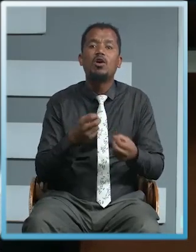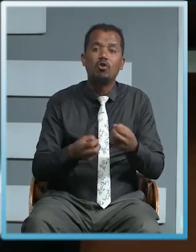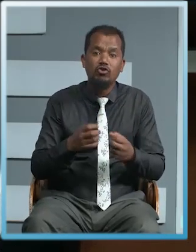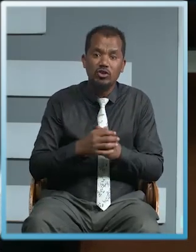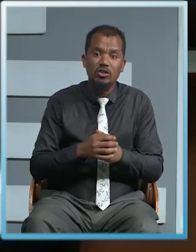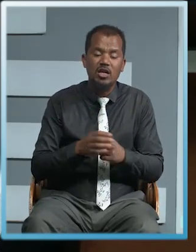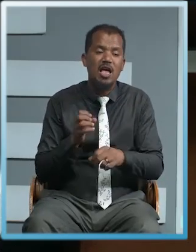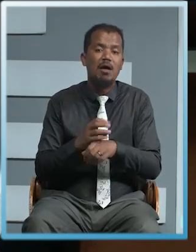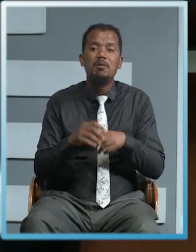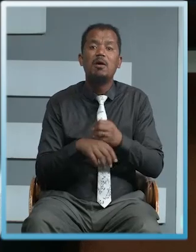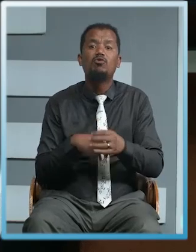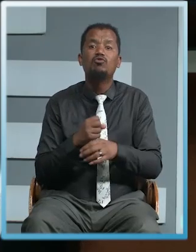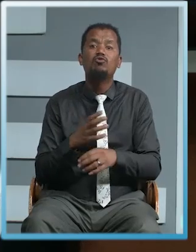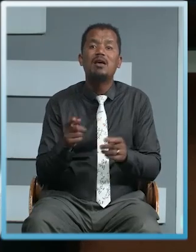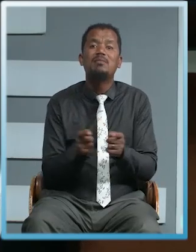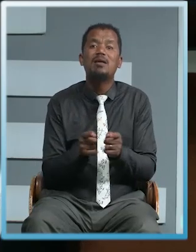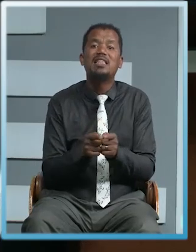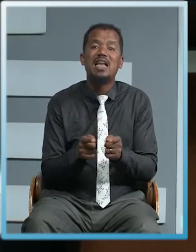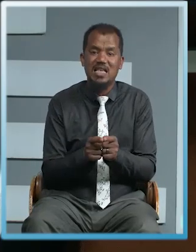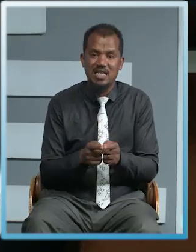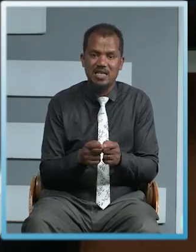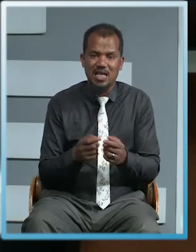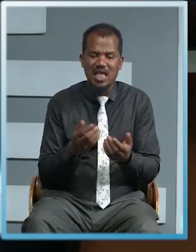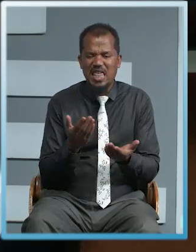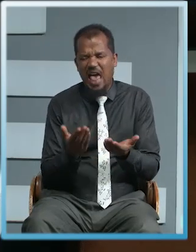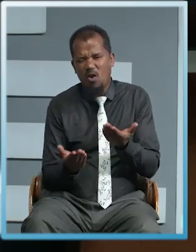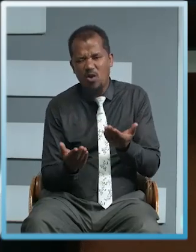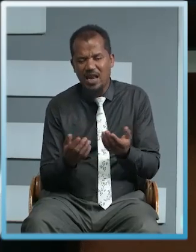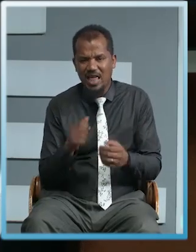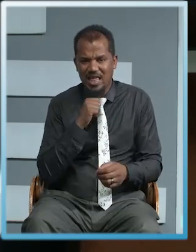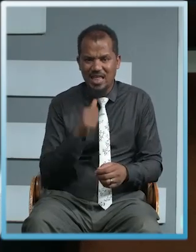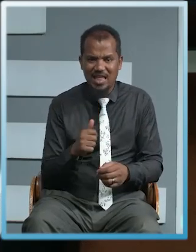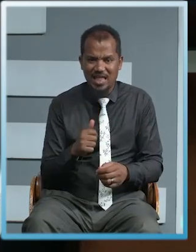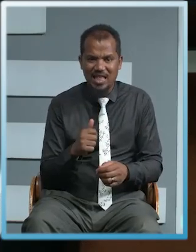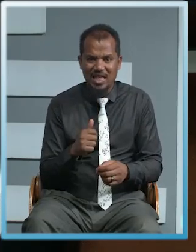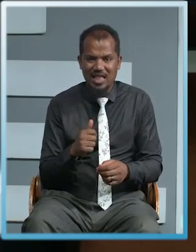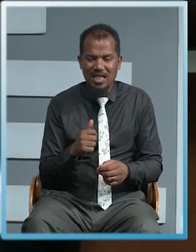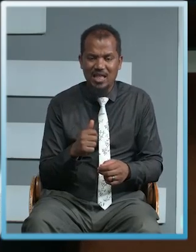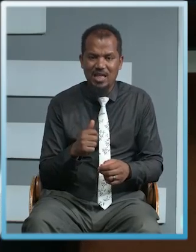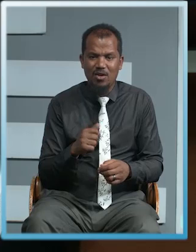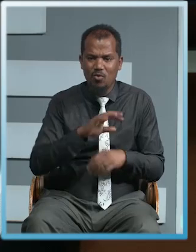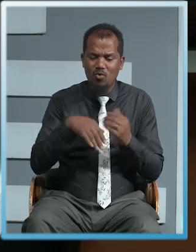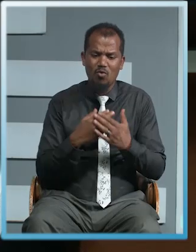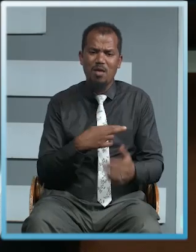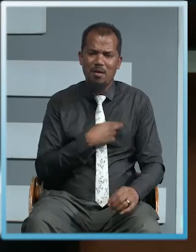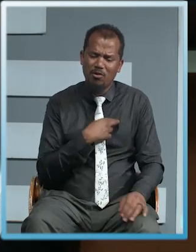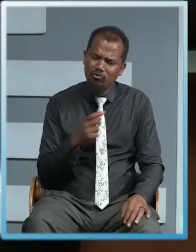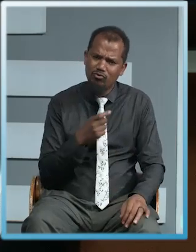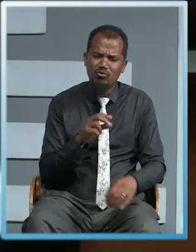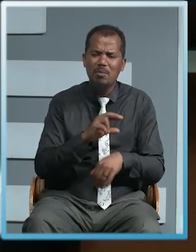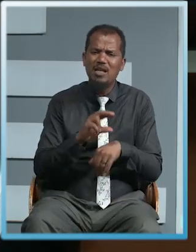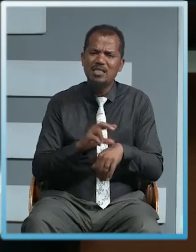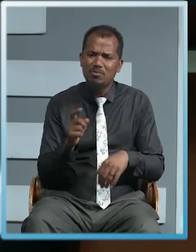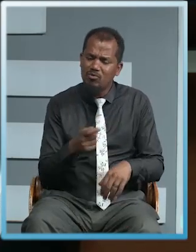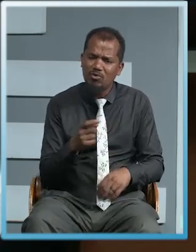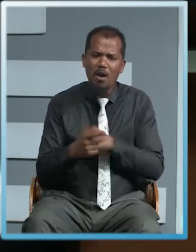منامن ميمكروبت مدرك يالوگن مدرك مالت سن كلهم يا هيمانوت يهون يا